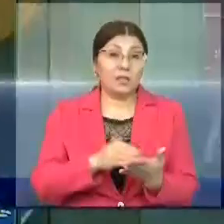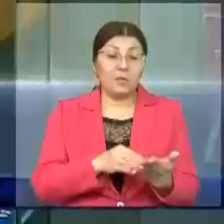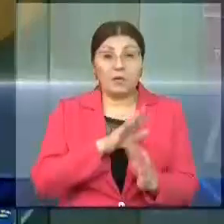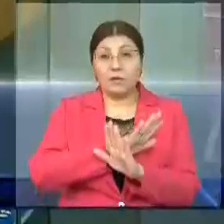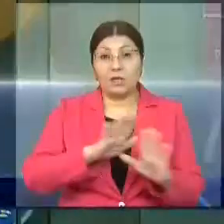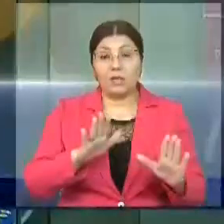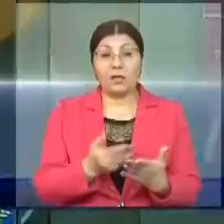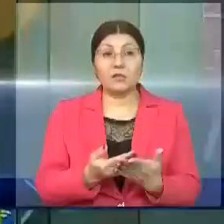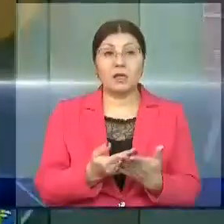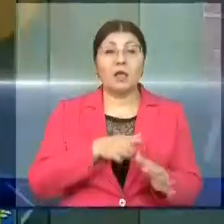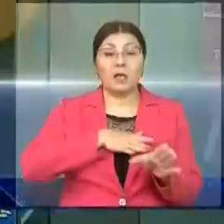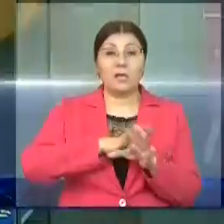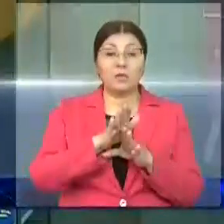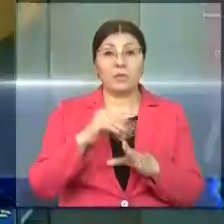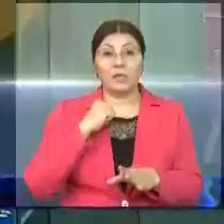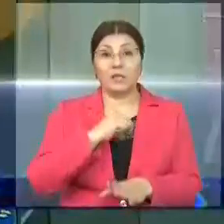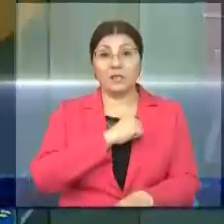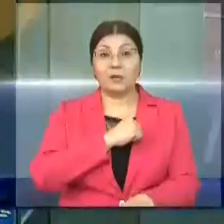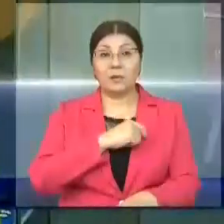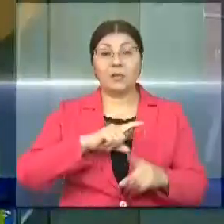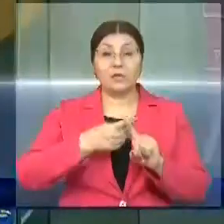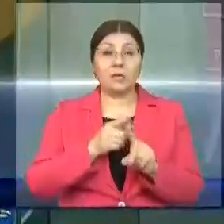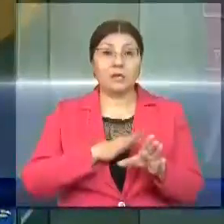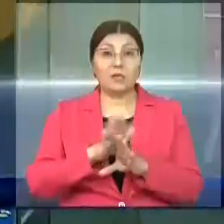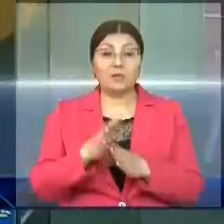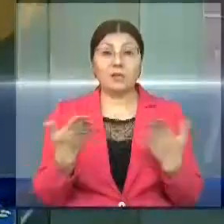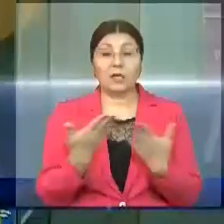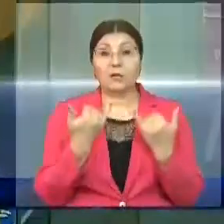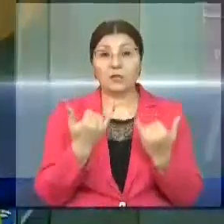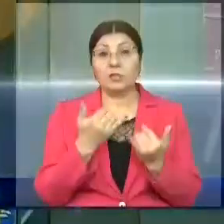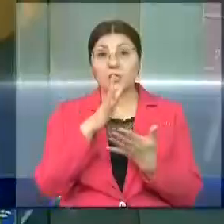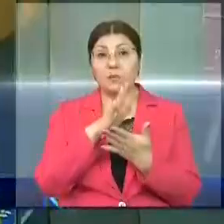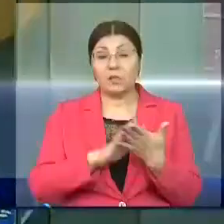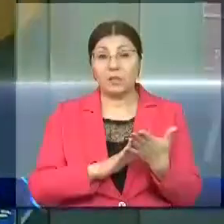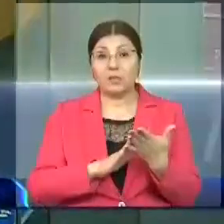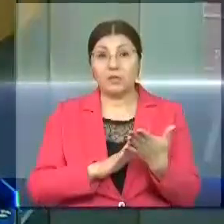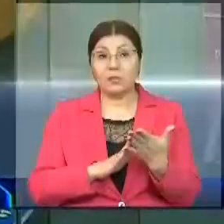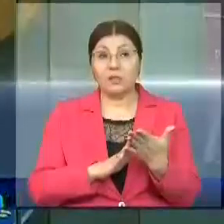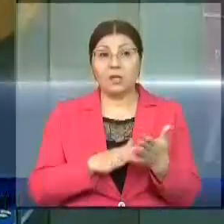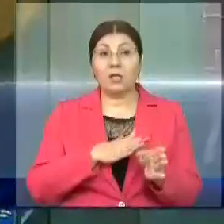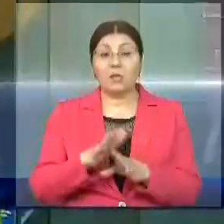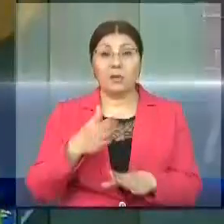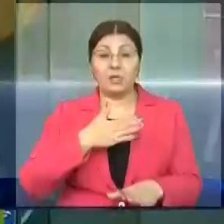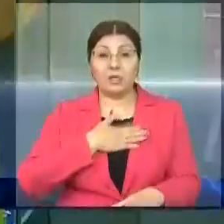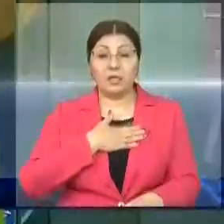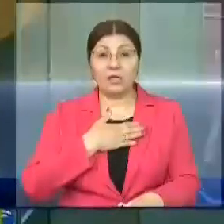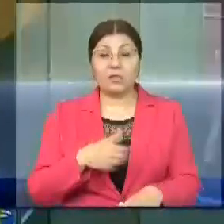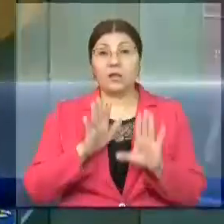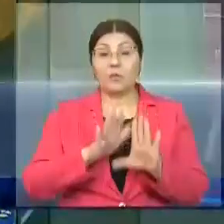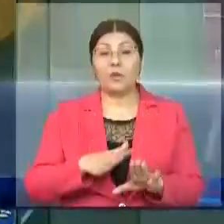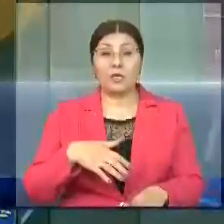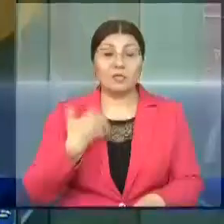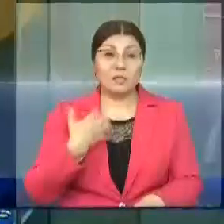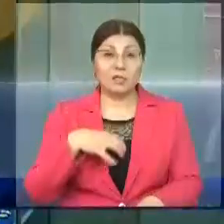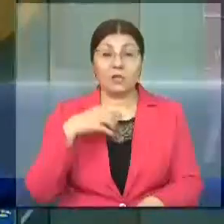абсолютно. Исполнение, сама техника исполнения, которую сейчас продолжает исполнять наши местные